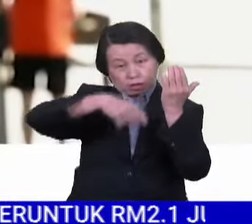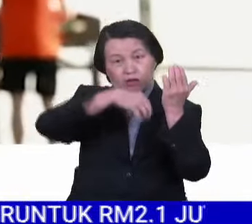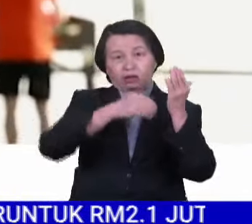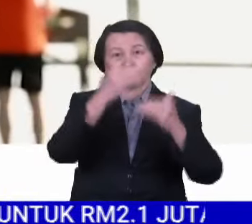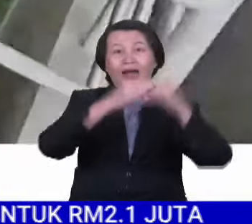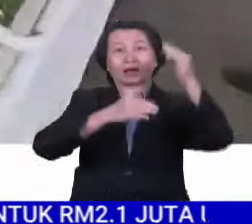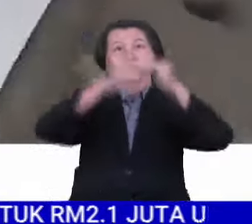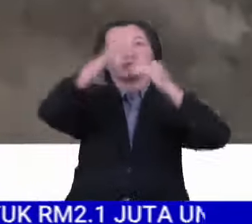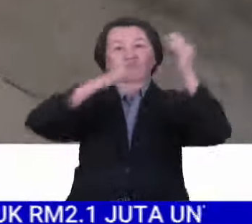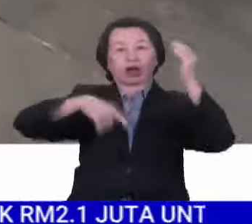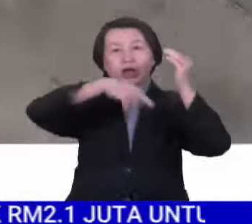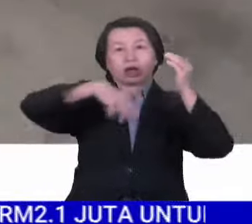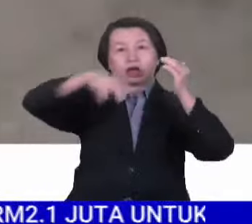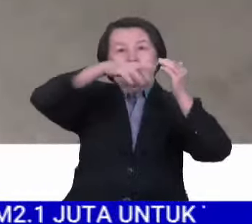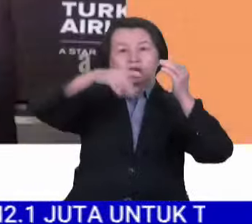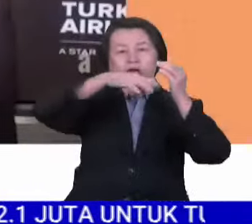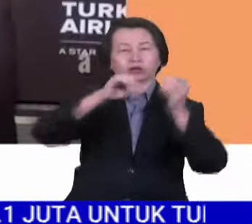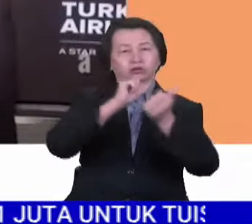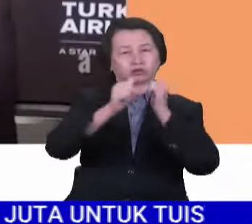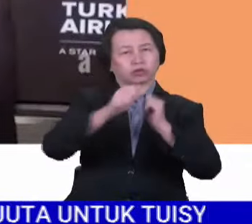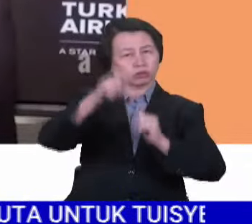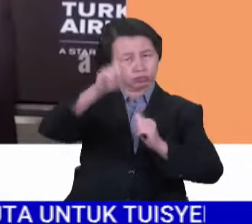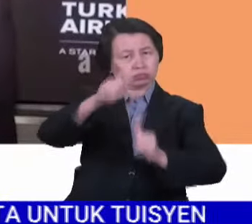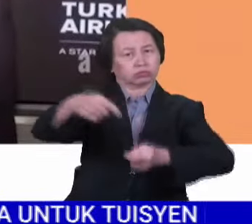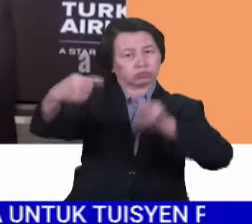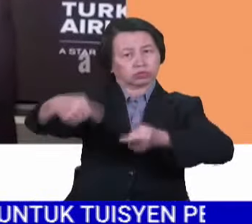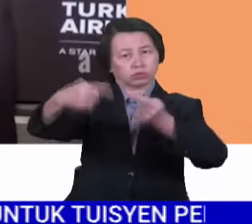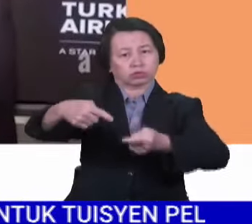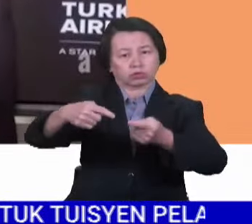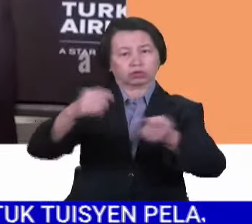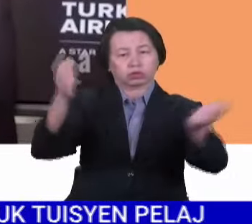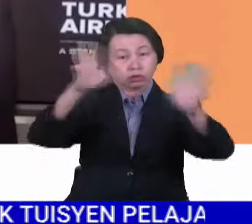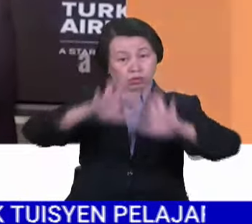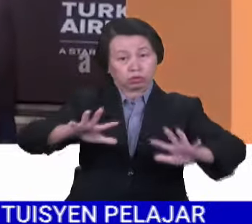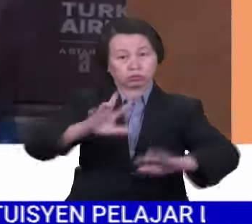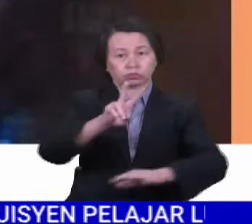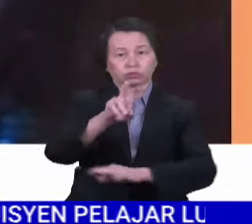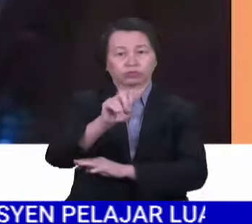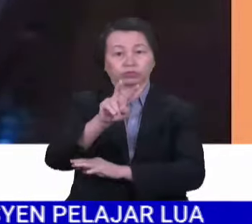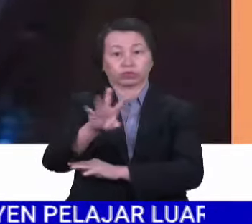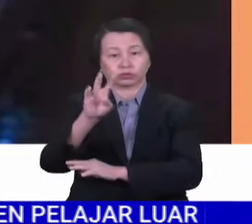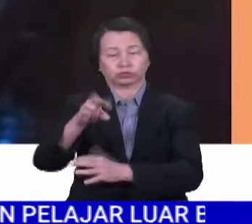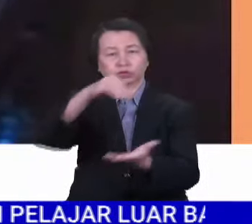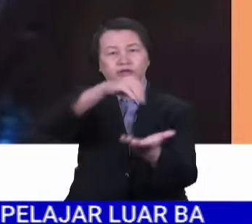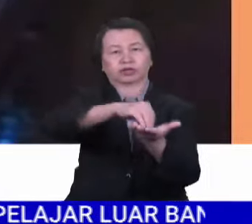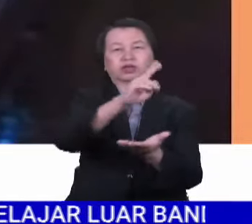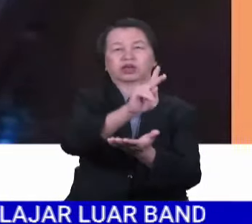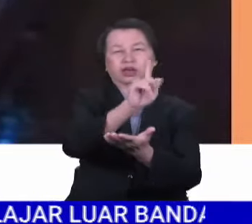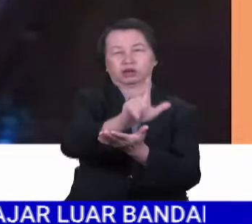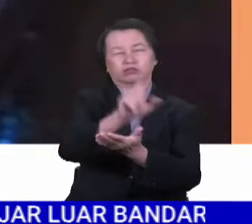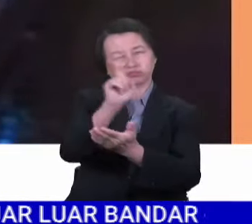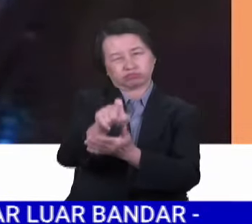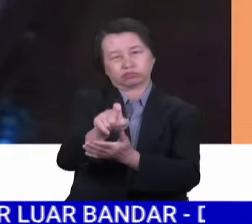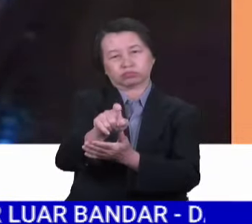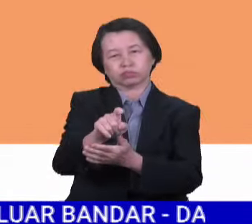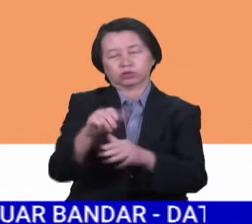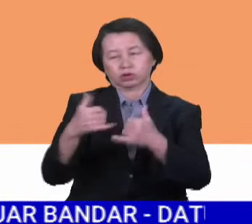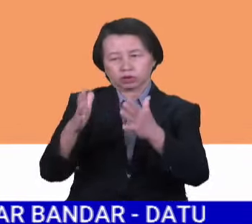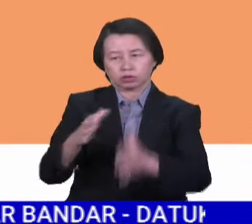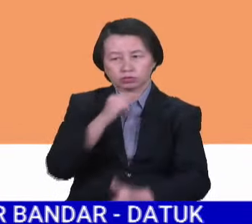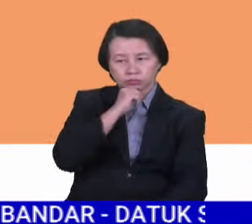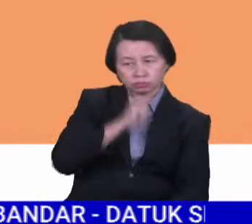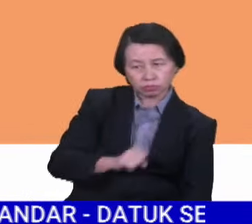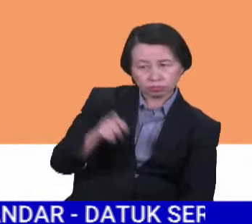berpendapat Soekanto sebut wajah dipertandingkan dalam Sukaesih 2027 di Kuala Lumpur atlet